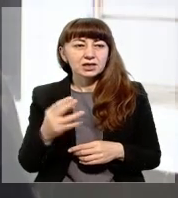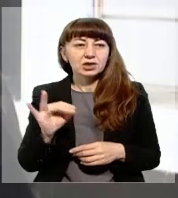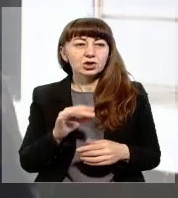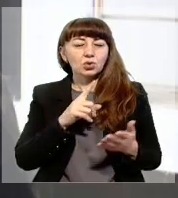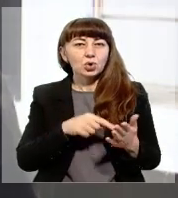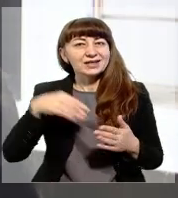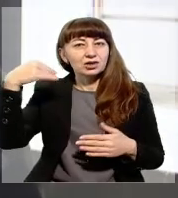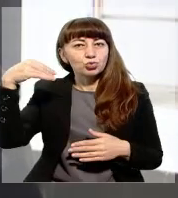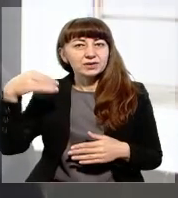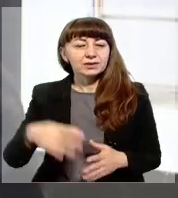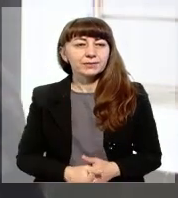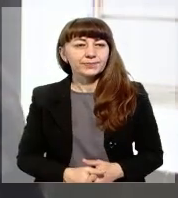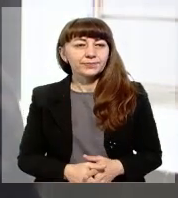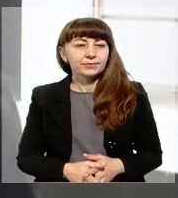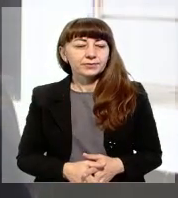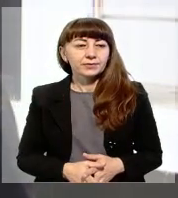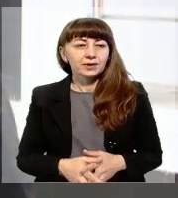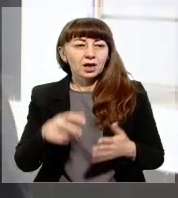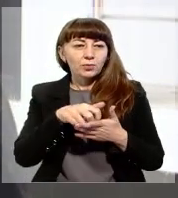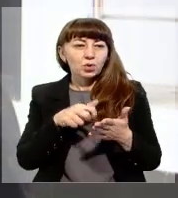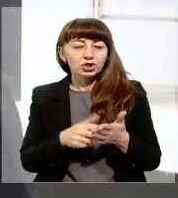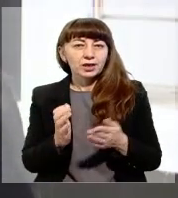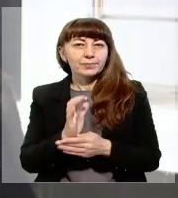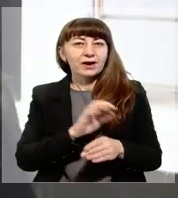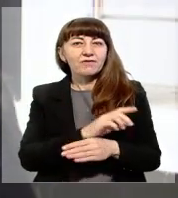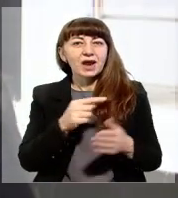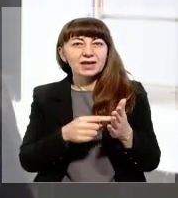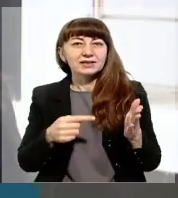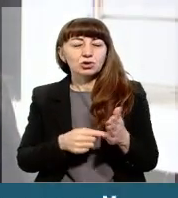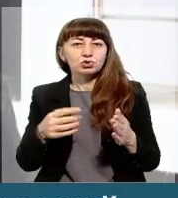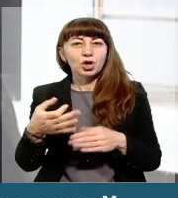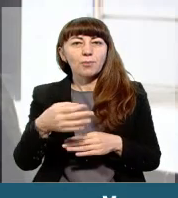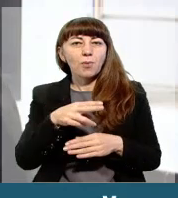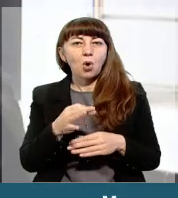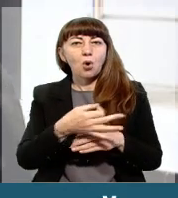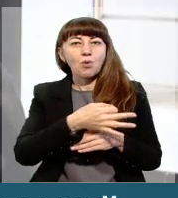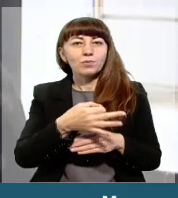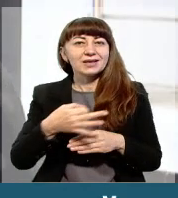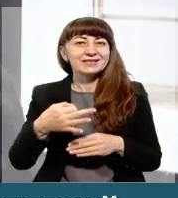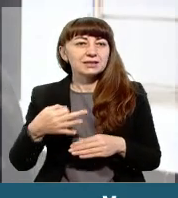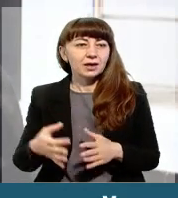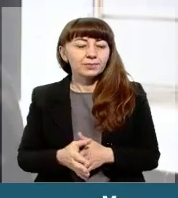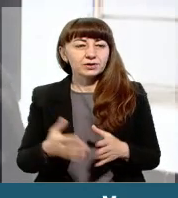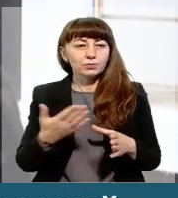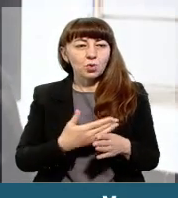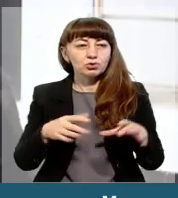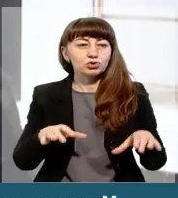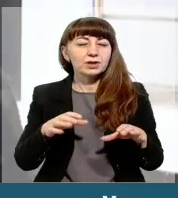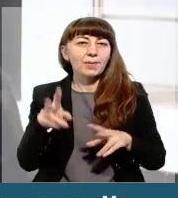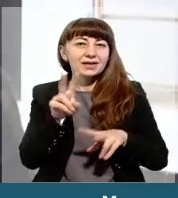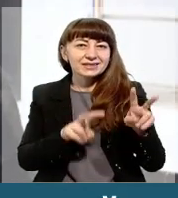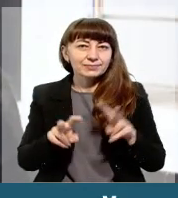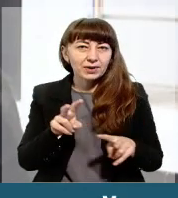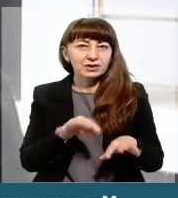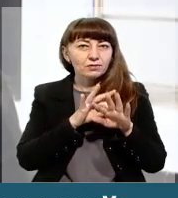городе Актюбинск. Оттуда уже почта приходит по областям. И здесь мы уже с помощью служебно-ростной собаки